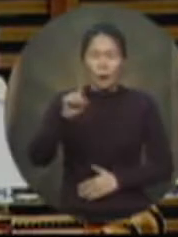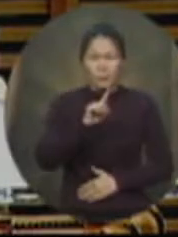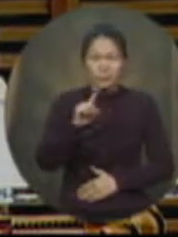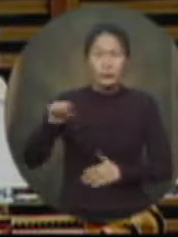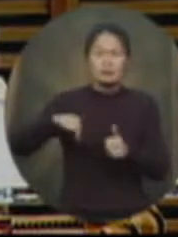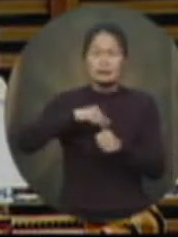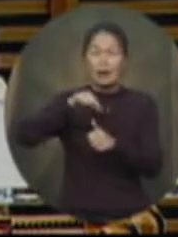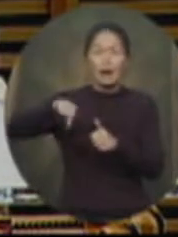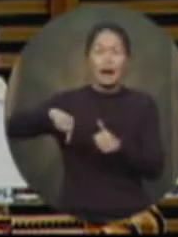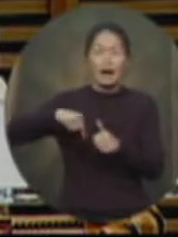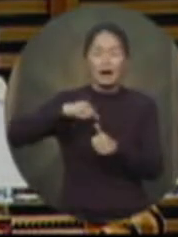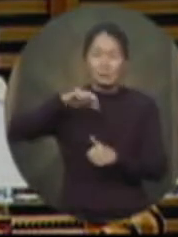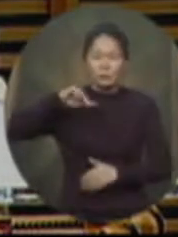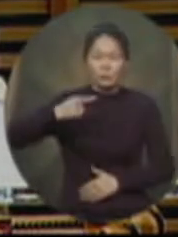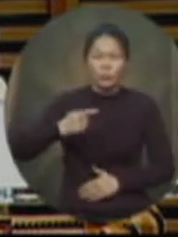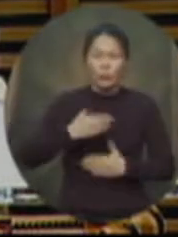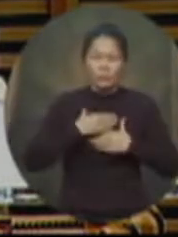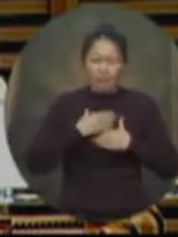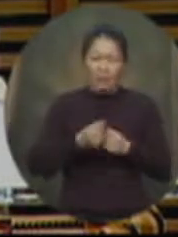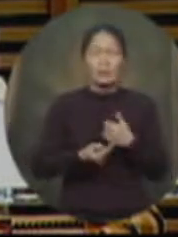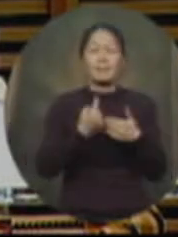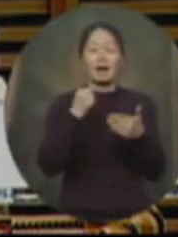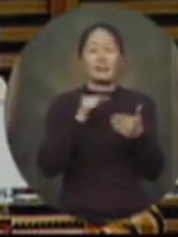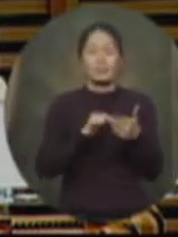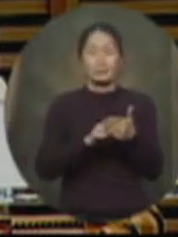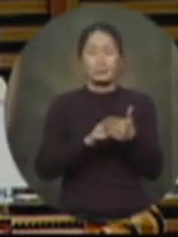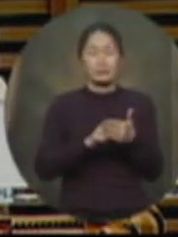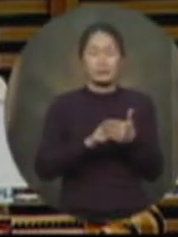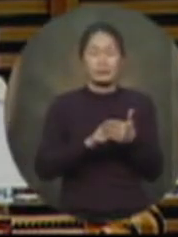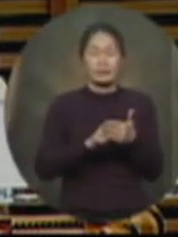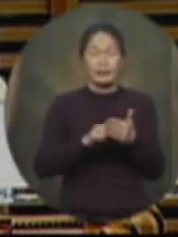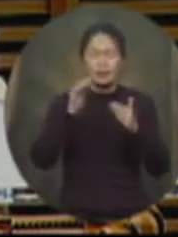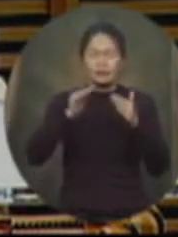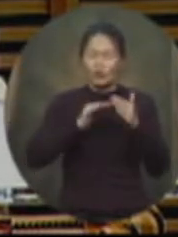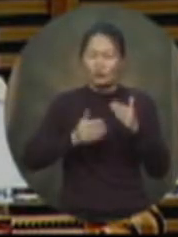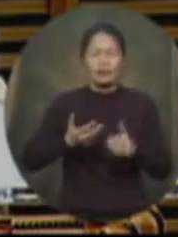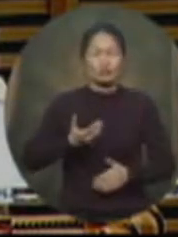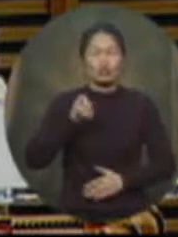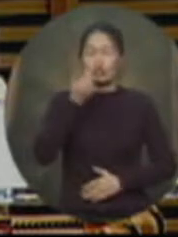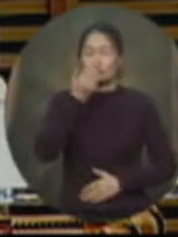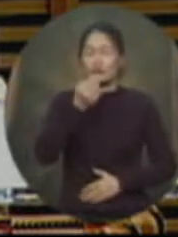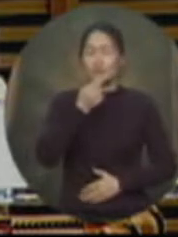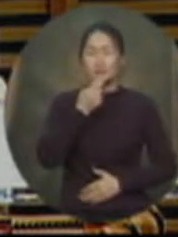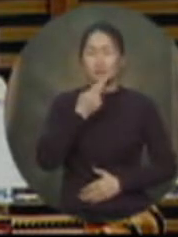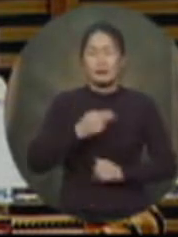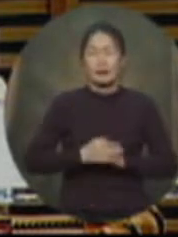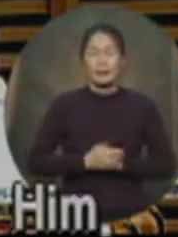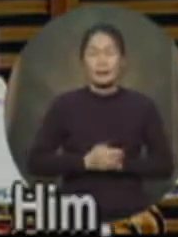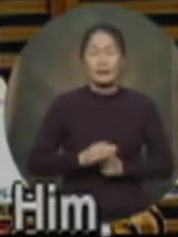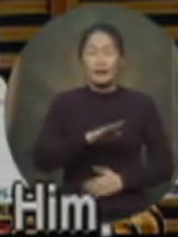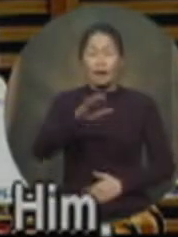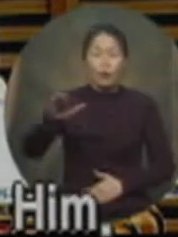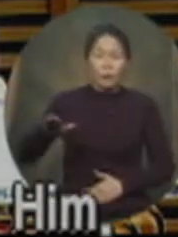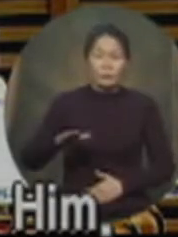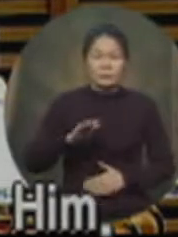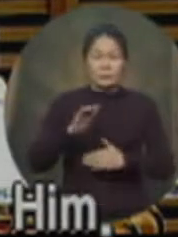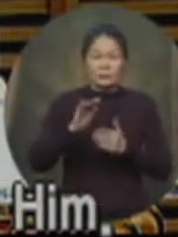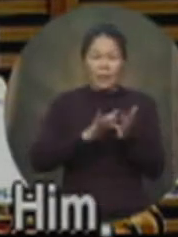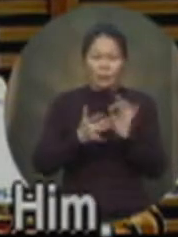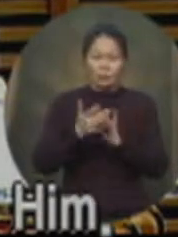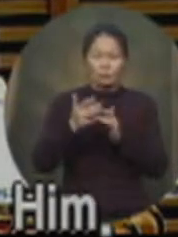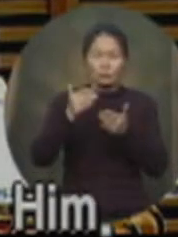상황에서도 변화 난 마음 절대 누릴 수가 없는 거죠 여러분 예수님 안에 거하는